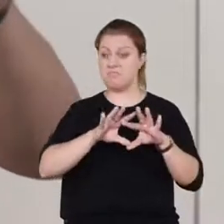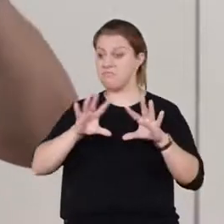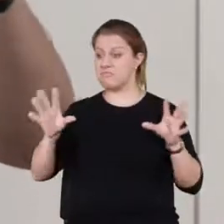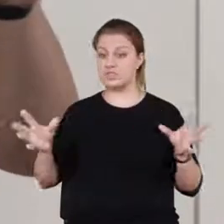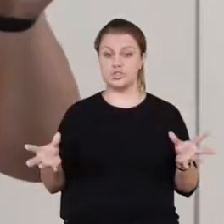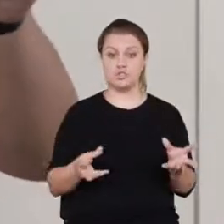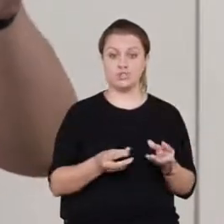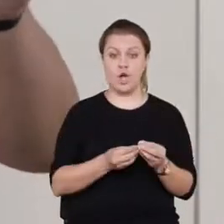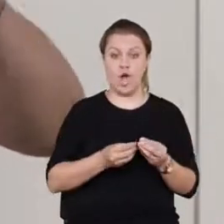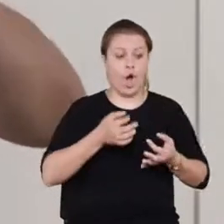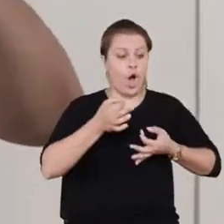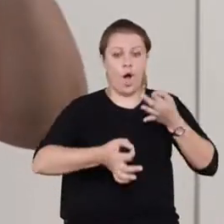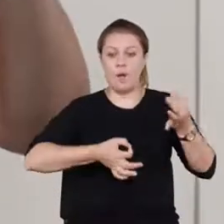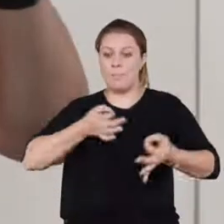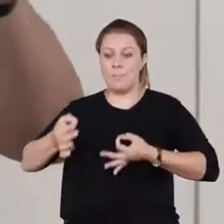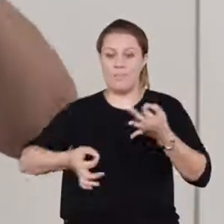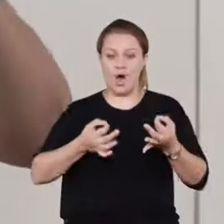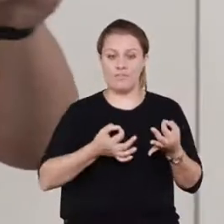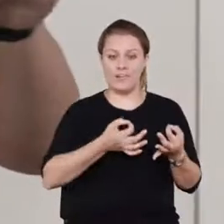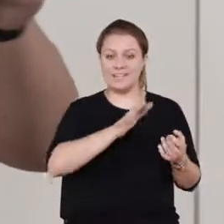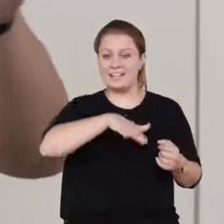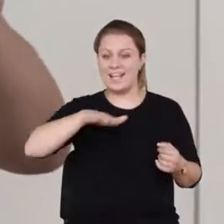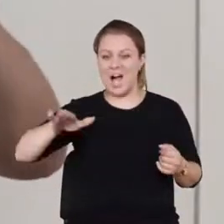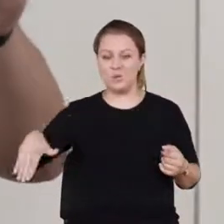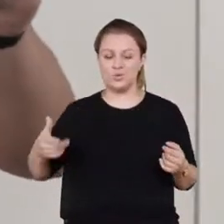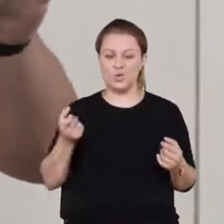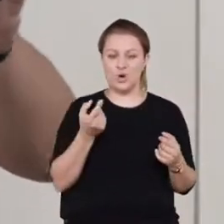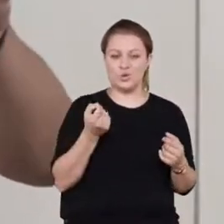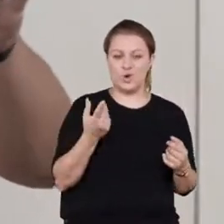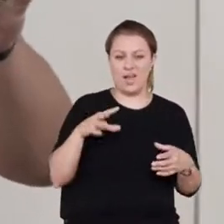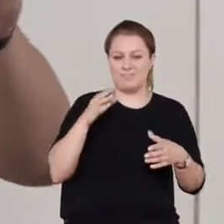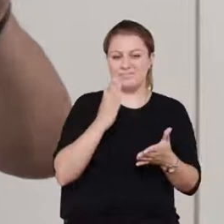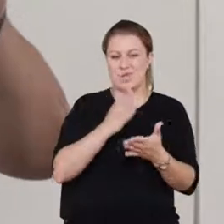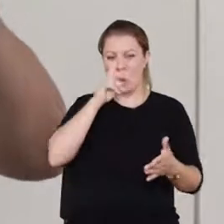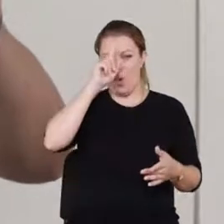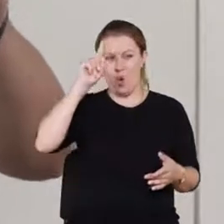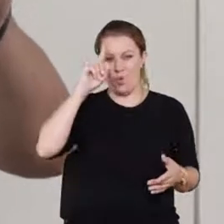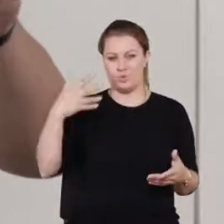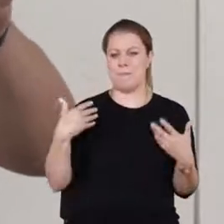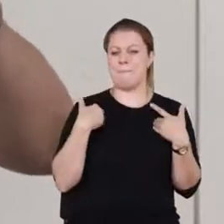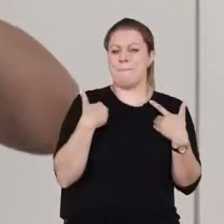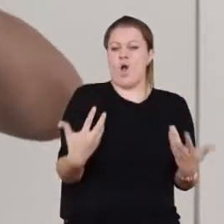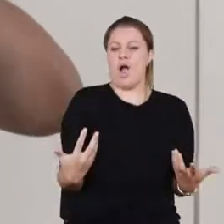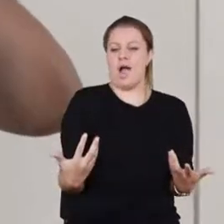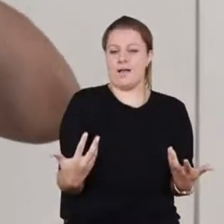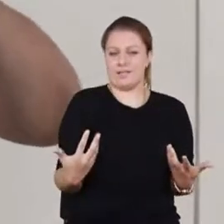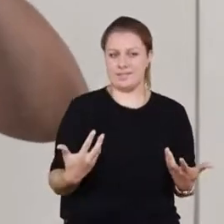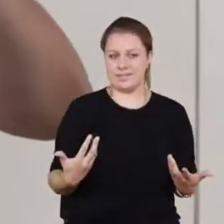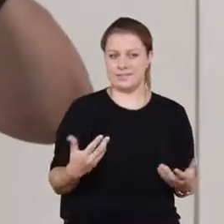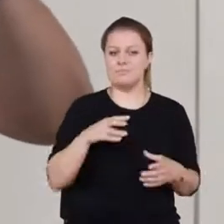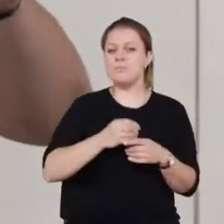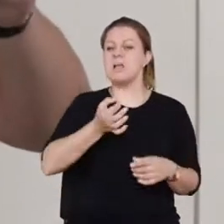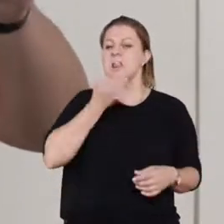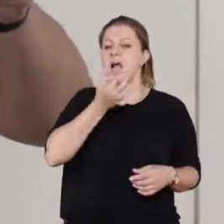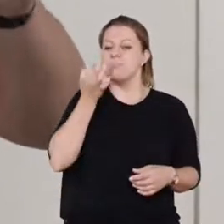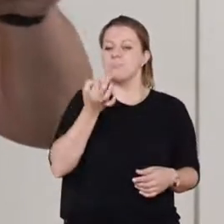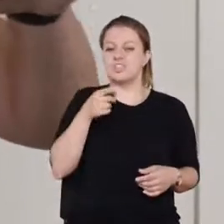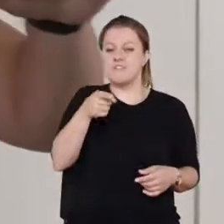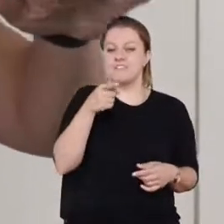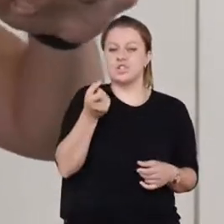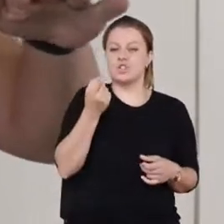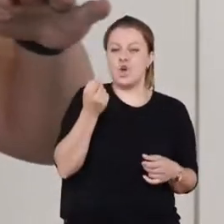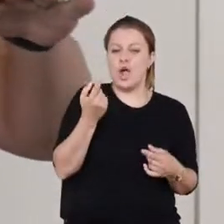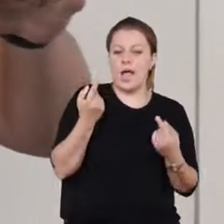cała opowieść o narodzie, to jest mistyfikacja burżuazji. To jest mistyfikacja kapitalizmu, żeby odciągnąć waszą uwagę,